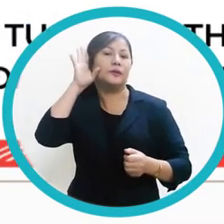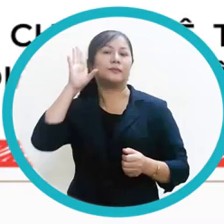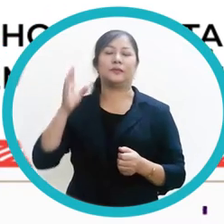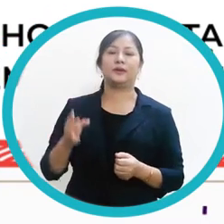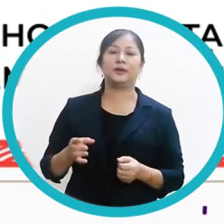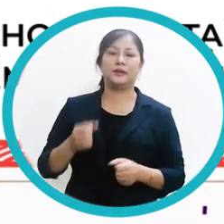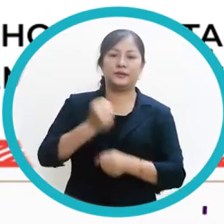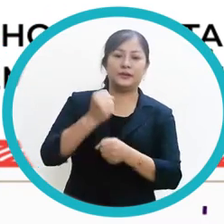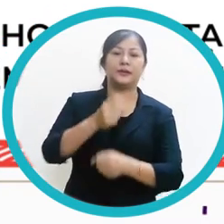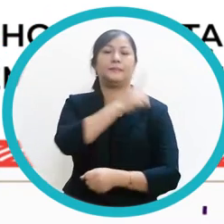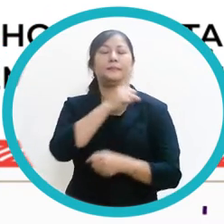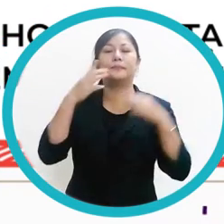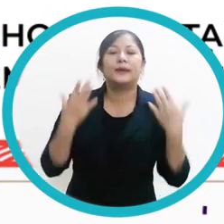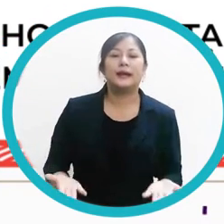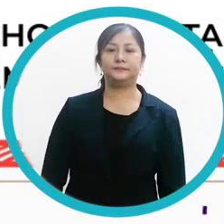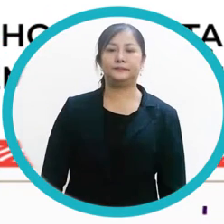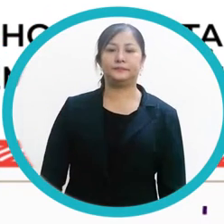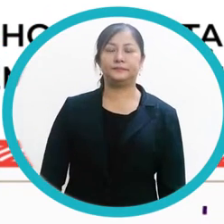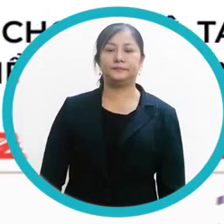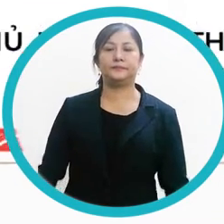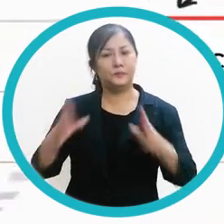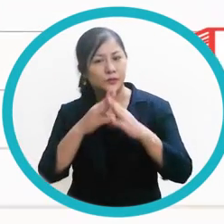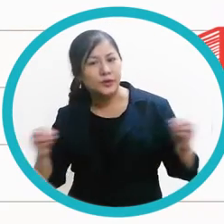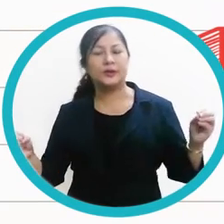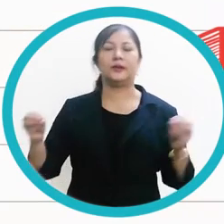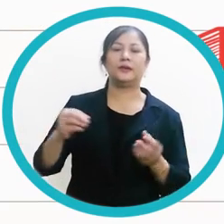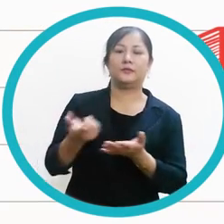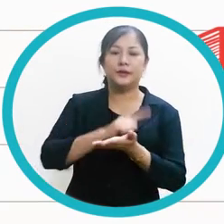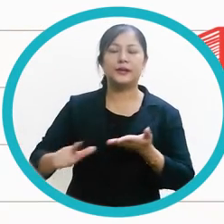hỗ trợ của thành phố đối với loại hình khởi nghiệp này.